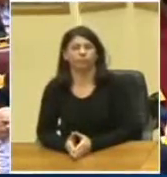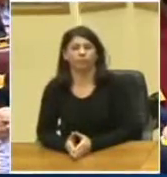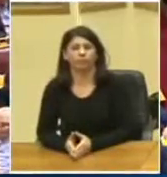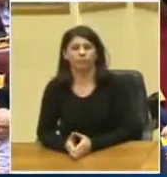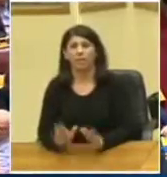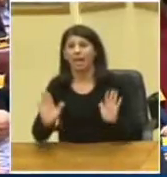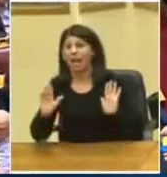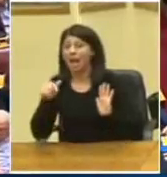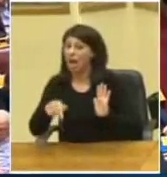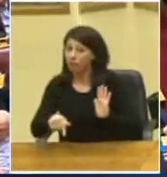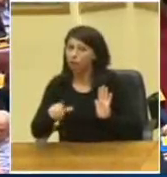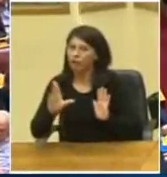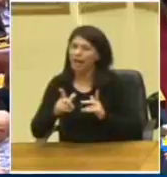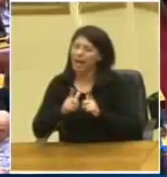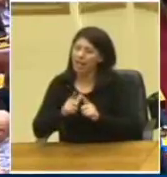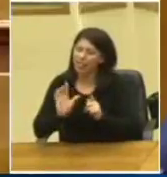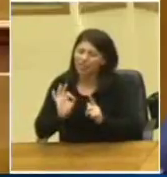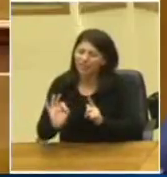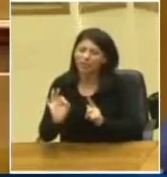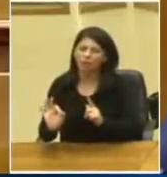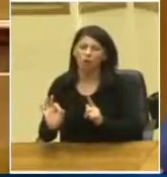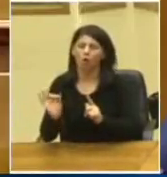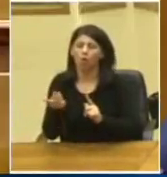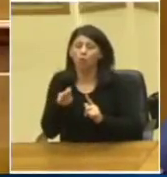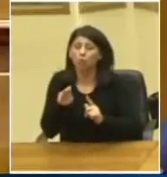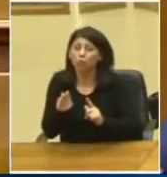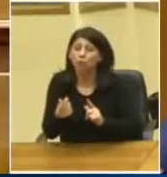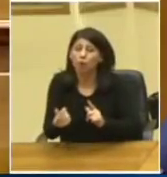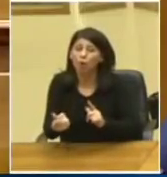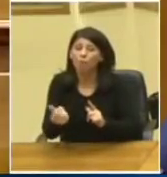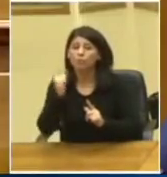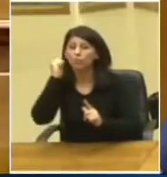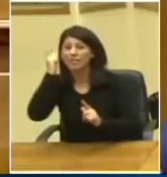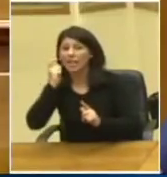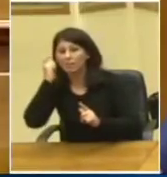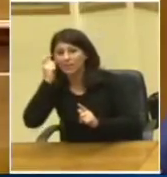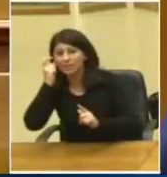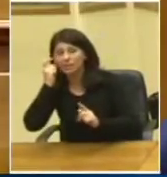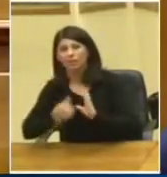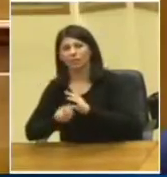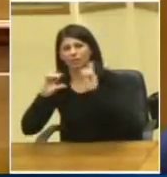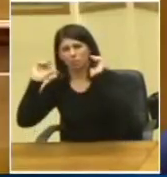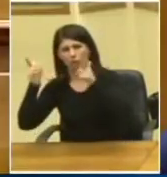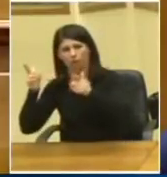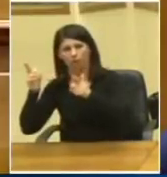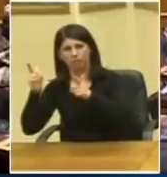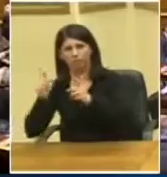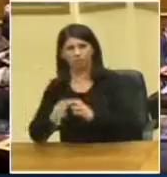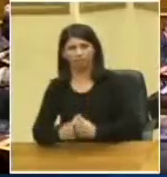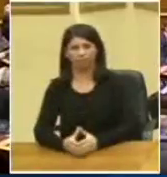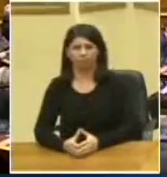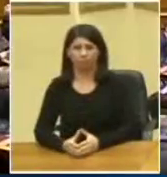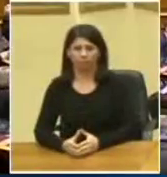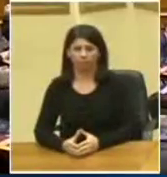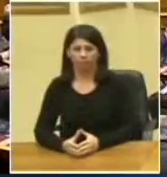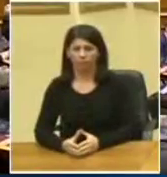Αλλά αυτό είναι ενδεικτικό του τρόπου σκέψης της αξιωματικής αντιπολίτευσης.